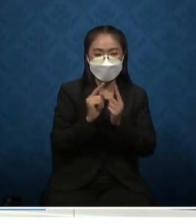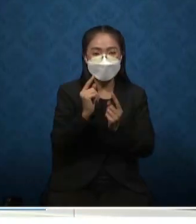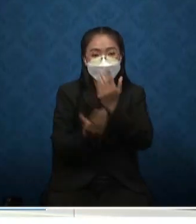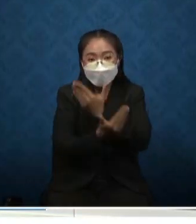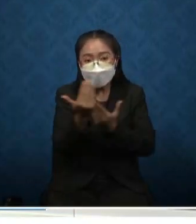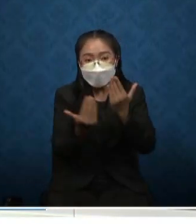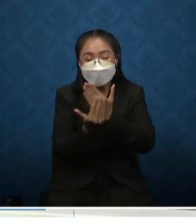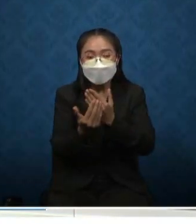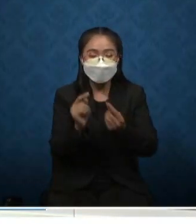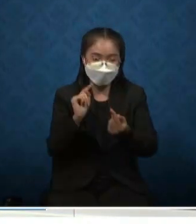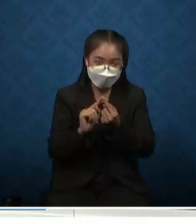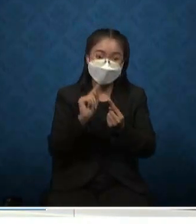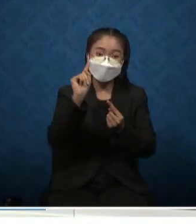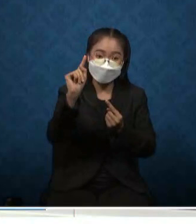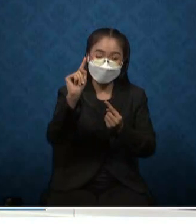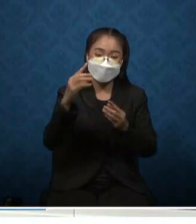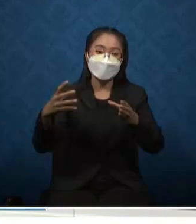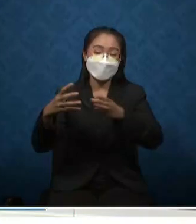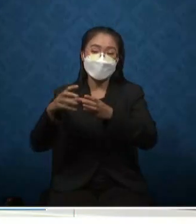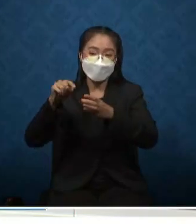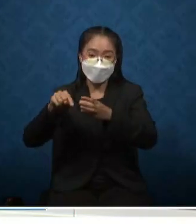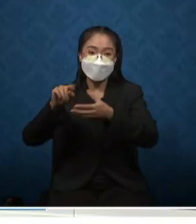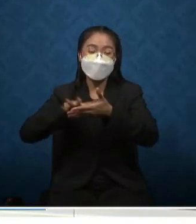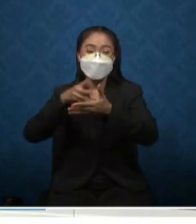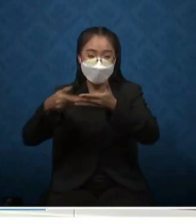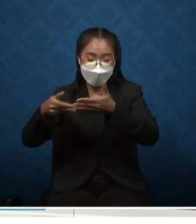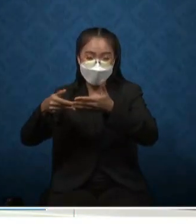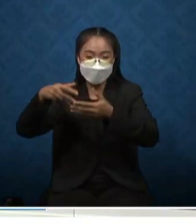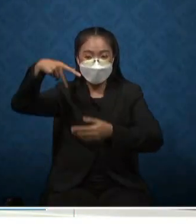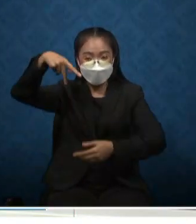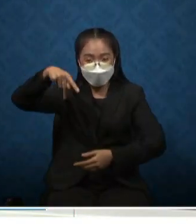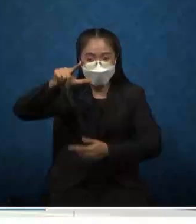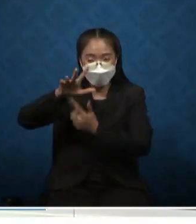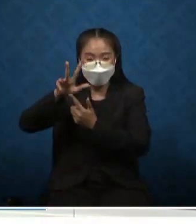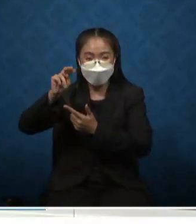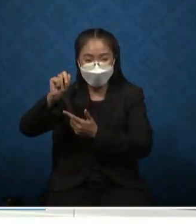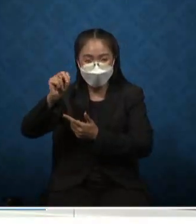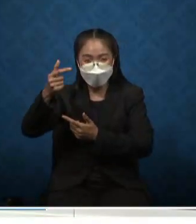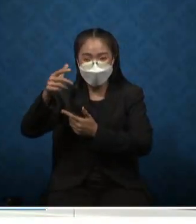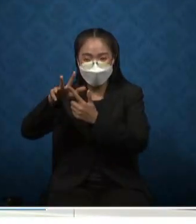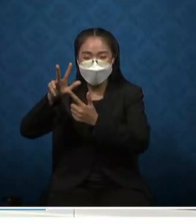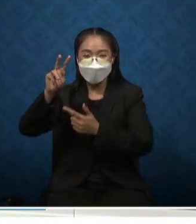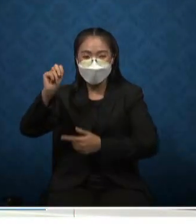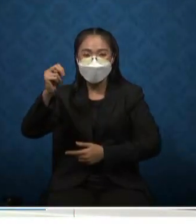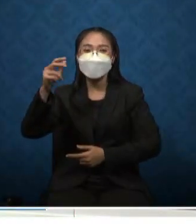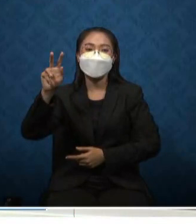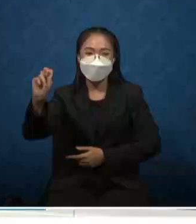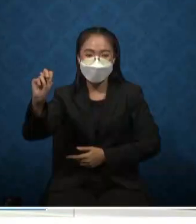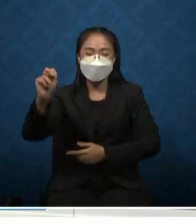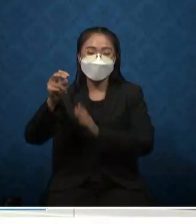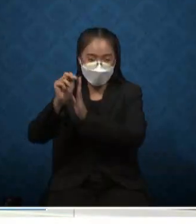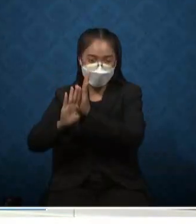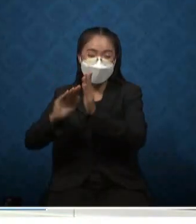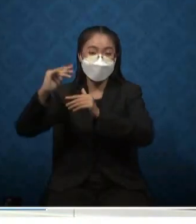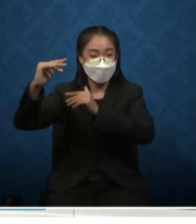สำนักงานนโยบายและแผนพลังงานได้มีการให้ข้อมูลเกี่ยวกับกรอบทิศทางและนโยบายการ